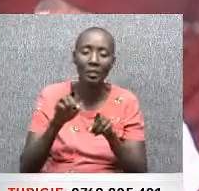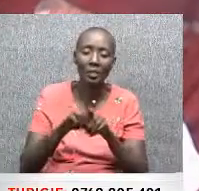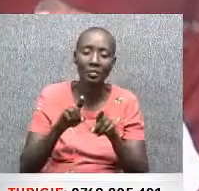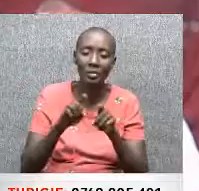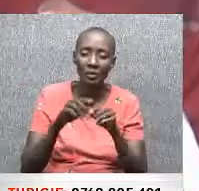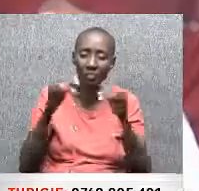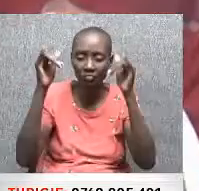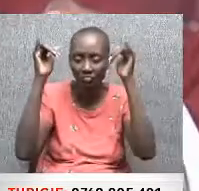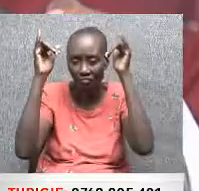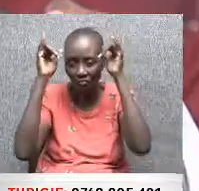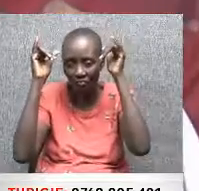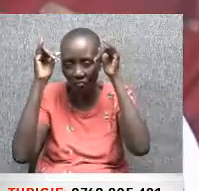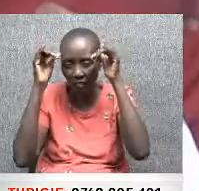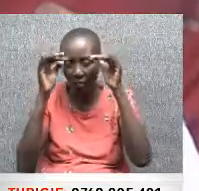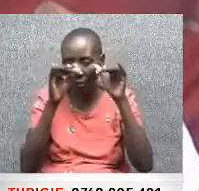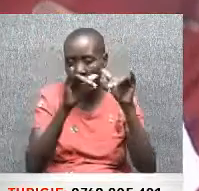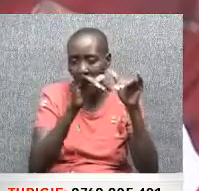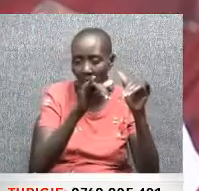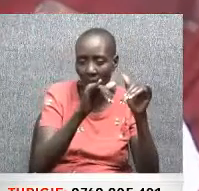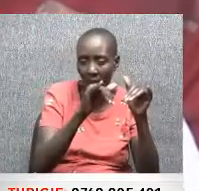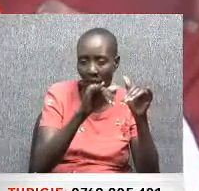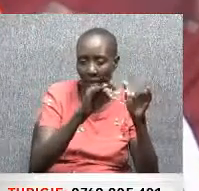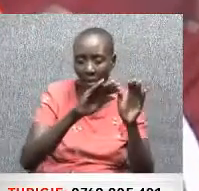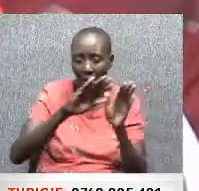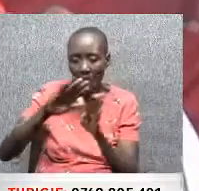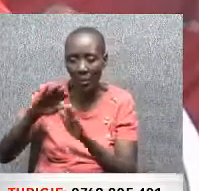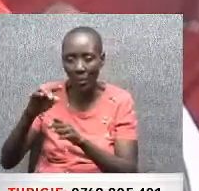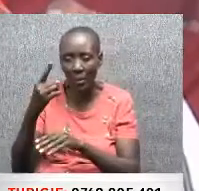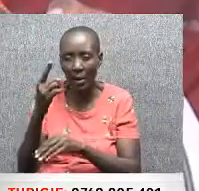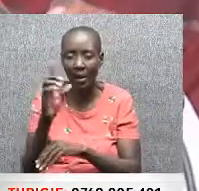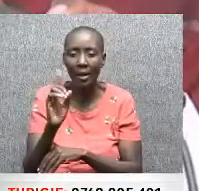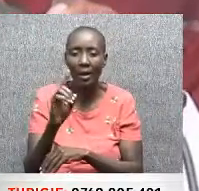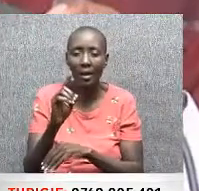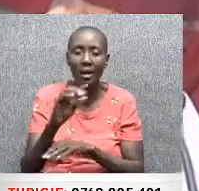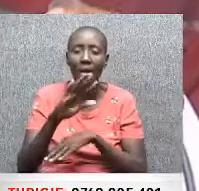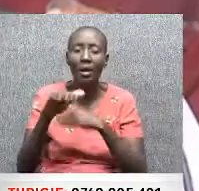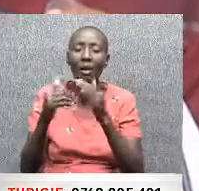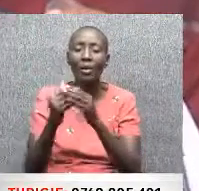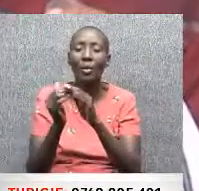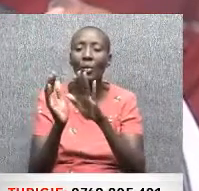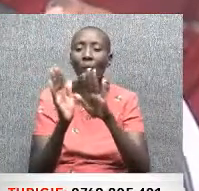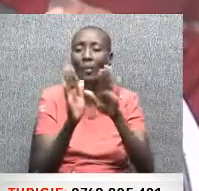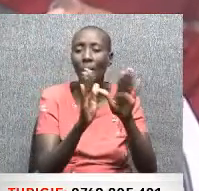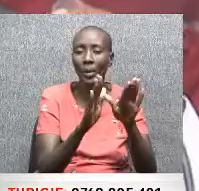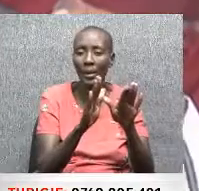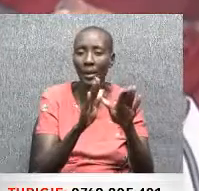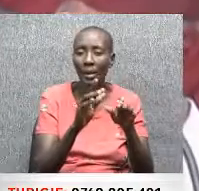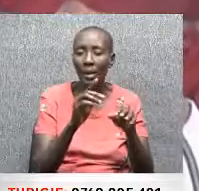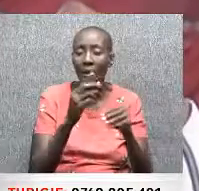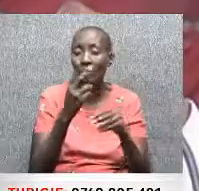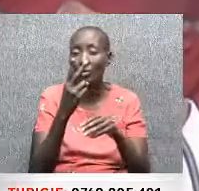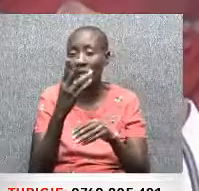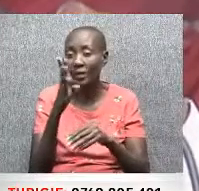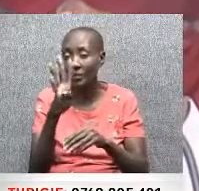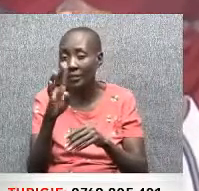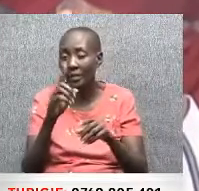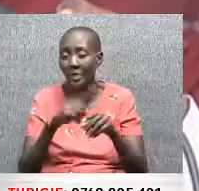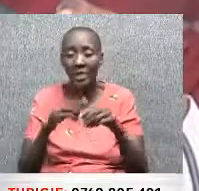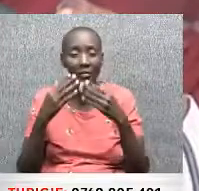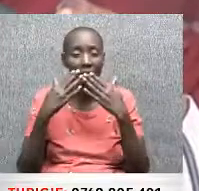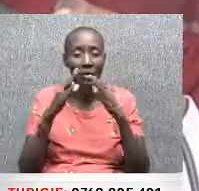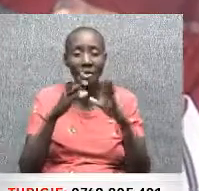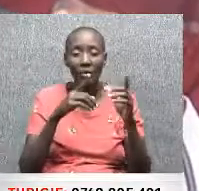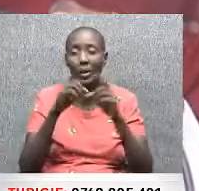huko. Hatuaje hata mtu mmoja. Wanakuja. 24th, 25th wanarudi. Hata ukienda sasa hii sehemu ya